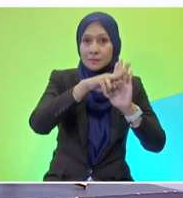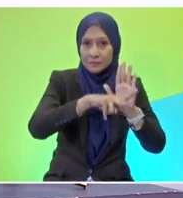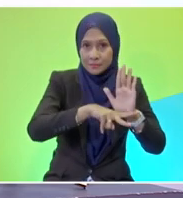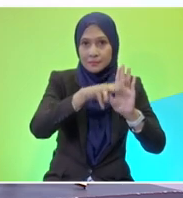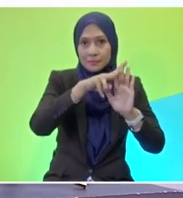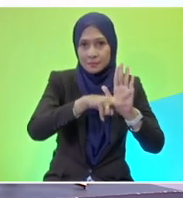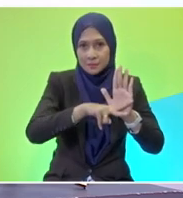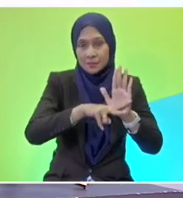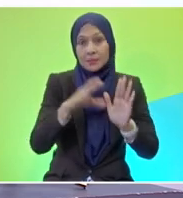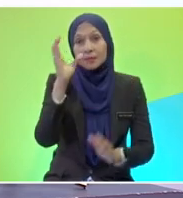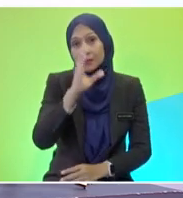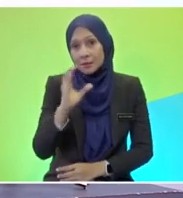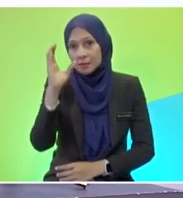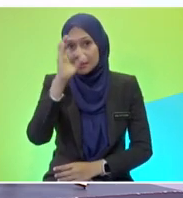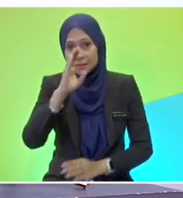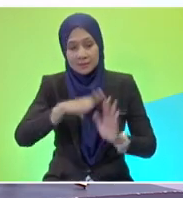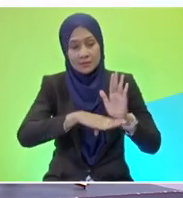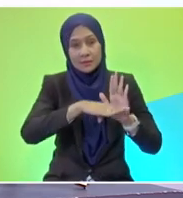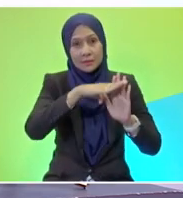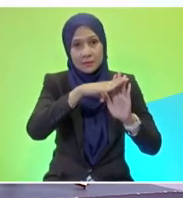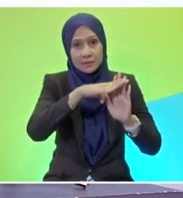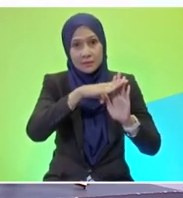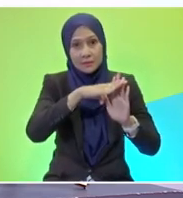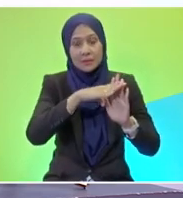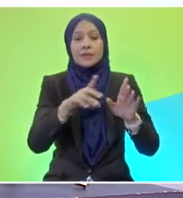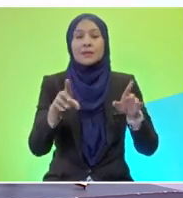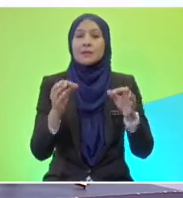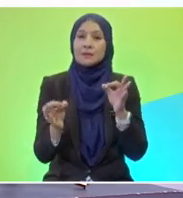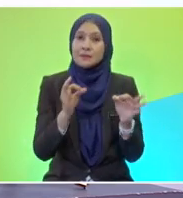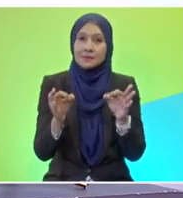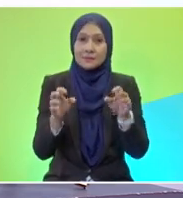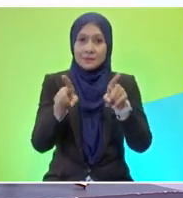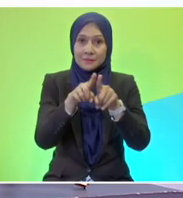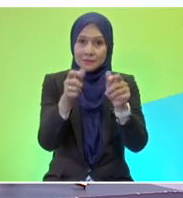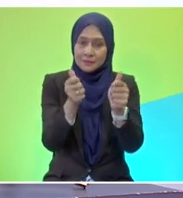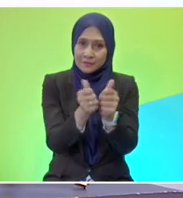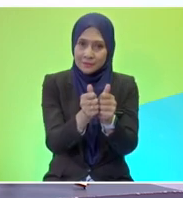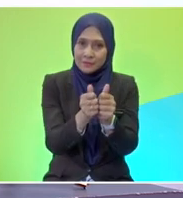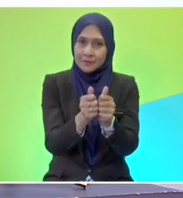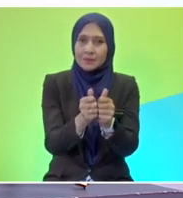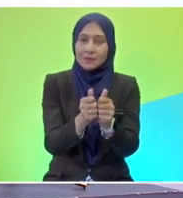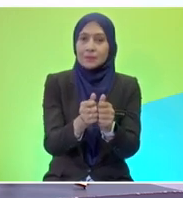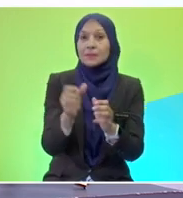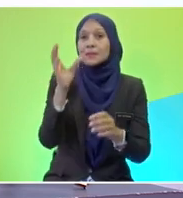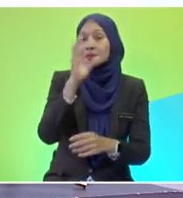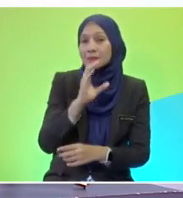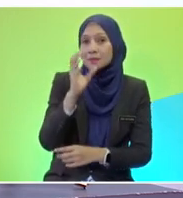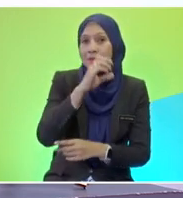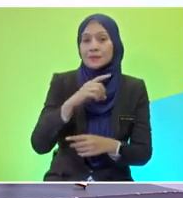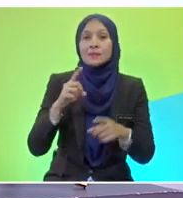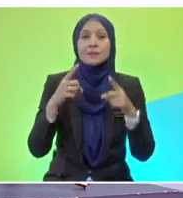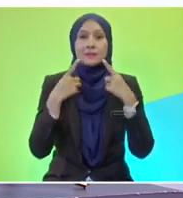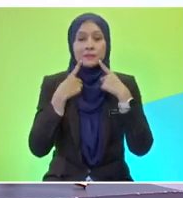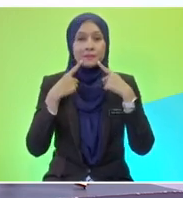Mencari baki. Kalau sama dengan tu jawapan. Setiap kali ada jumpa sama dengan ni perlu mencari